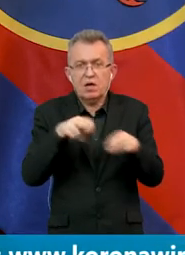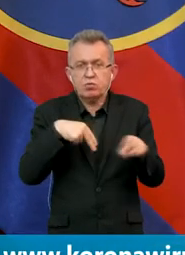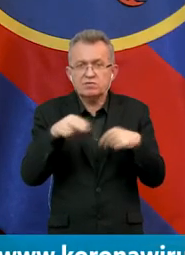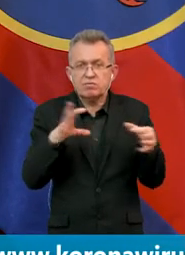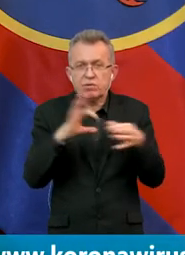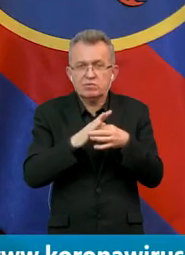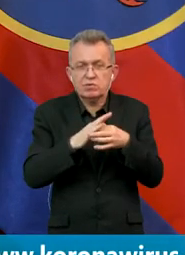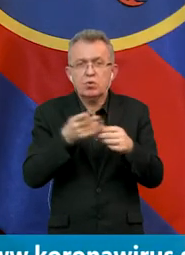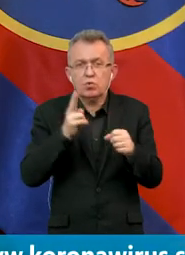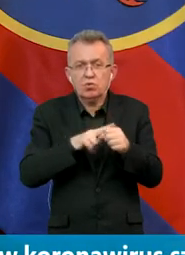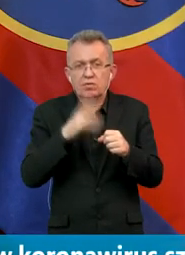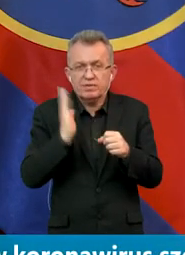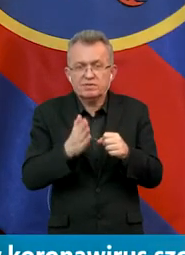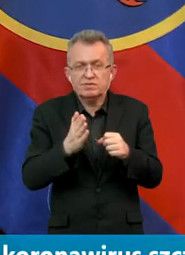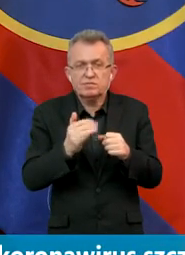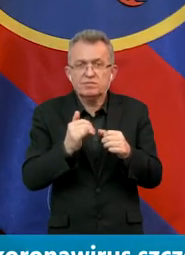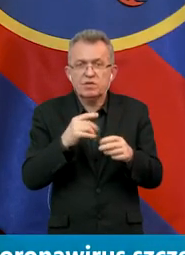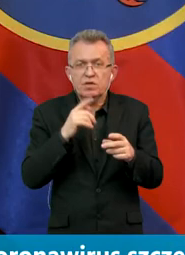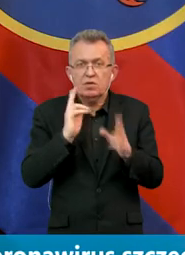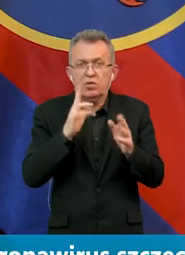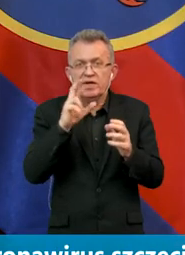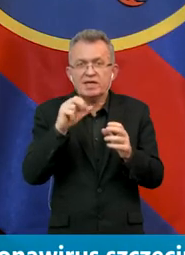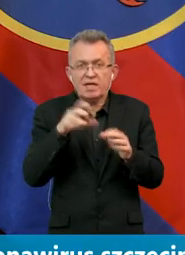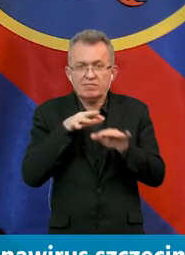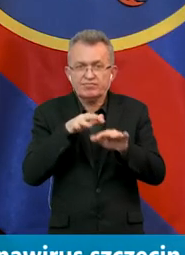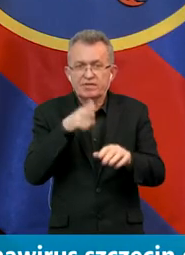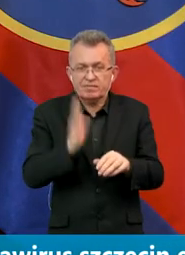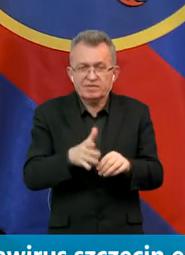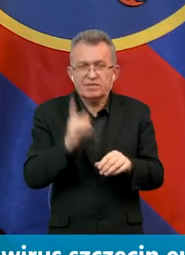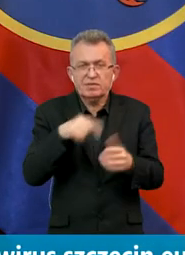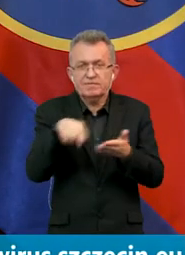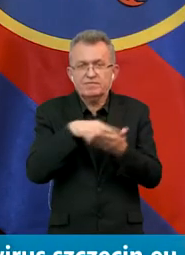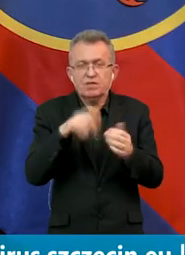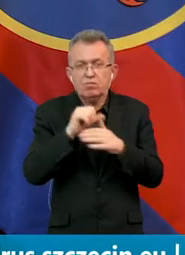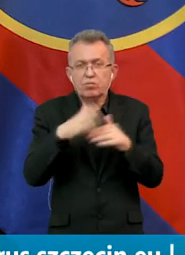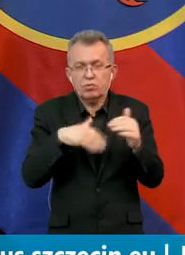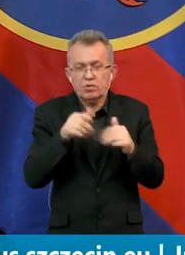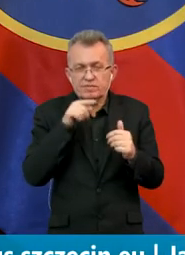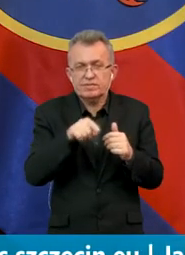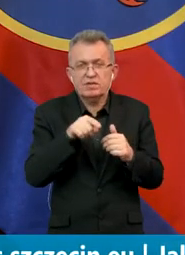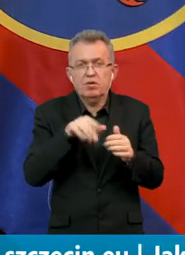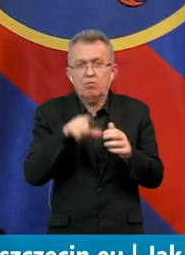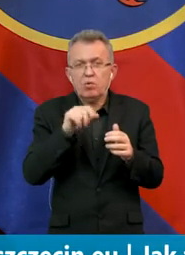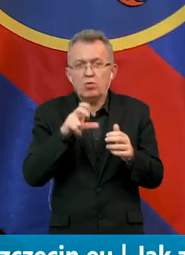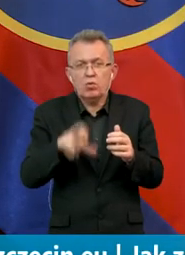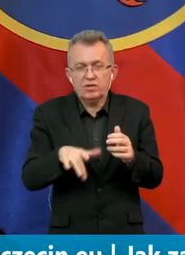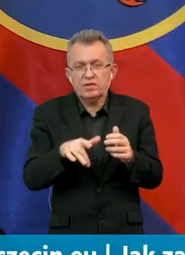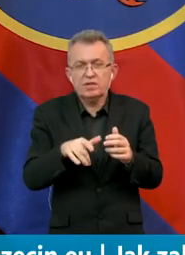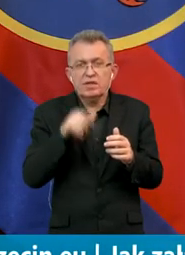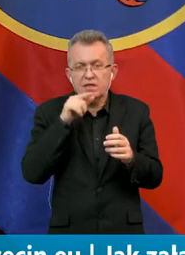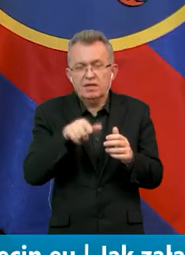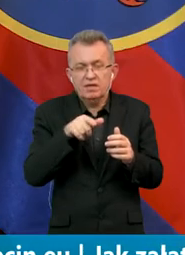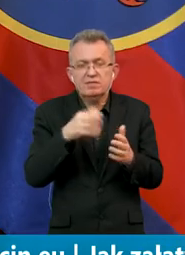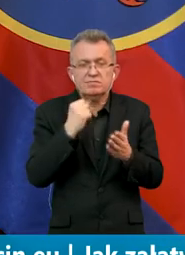który odciąży znowu ulicę Krygiera i ten węzeł, który w tej chwili budujemy w Podjuchach. Więc te